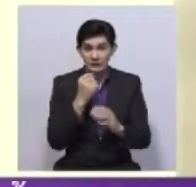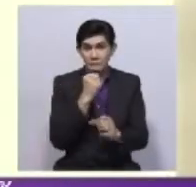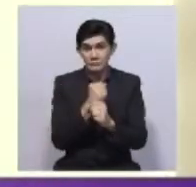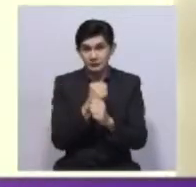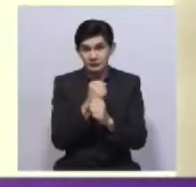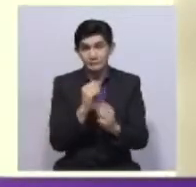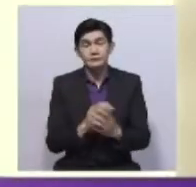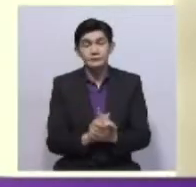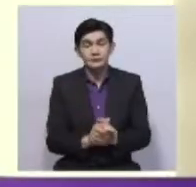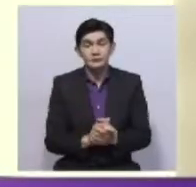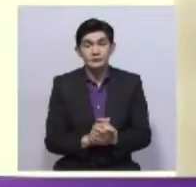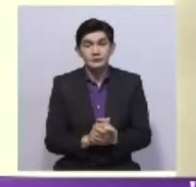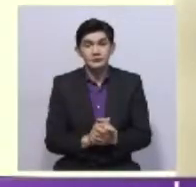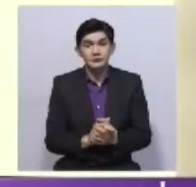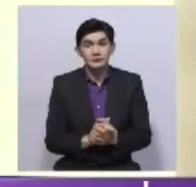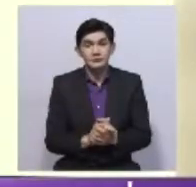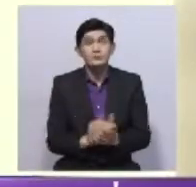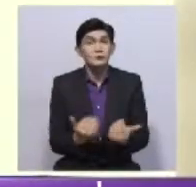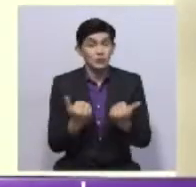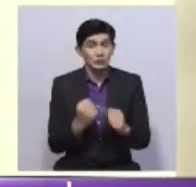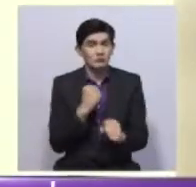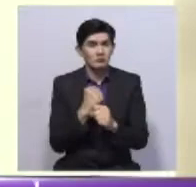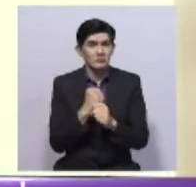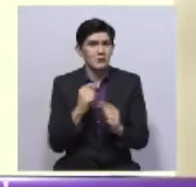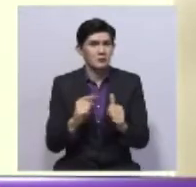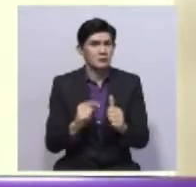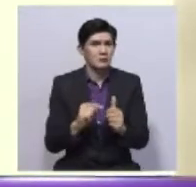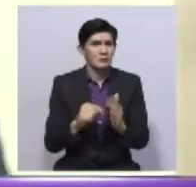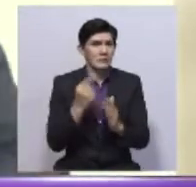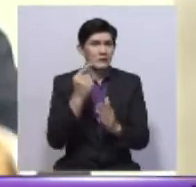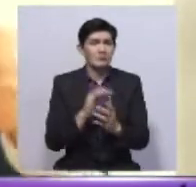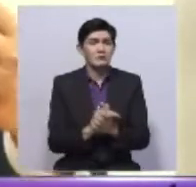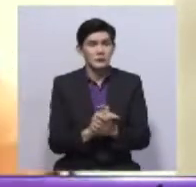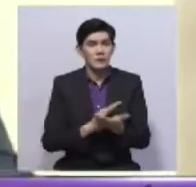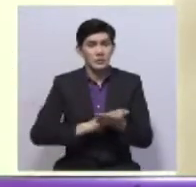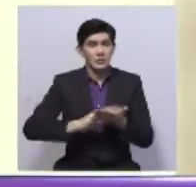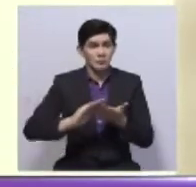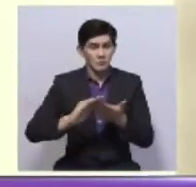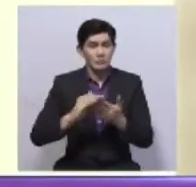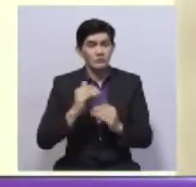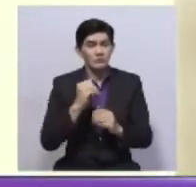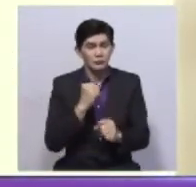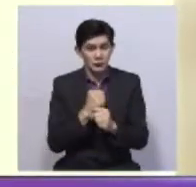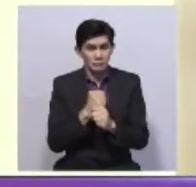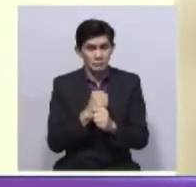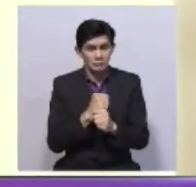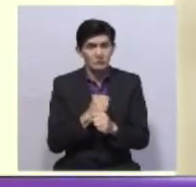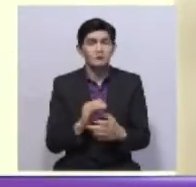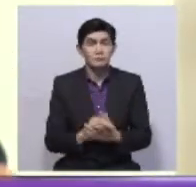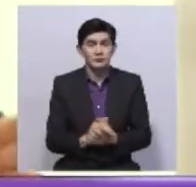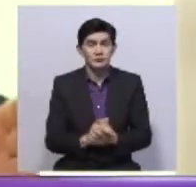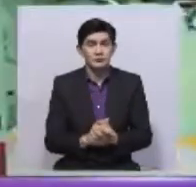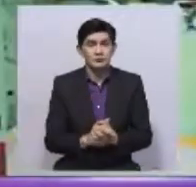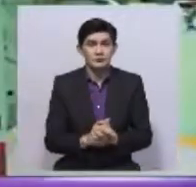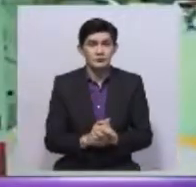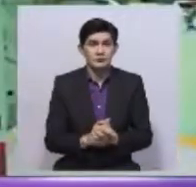ครับเริ่มทำเลยอันนี้เราเริ่มทำแล้วนะครับบางส่วนอันนี้ก็ต้องเสร็จแล้วก็เดินการ